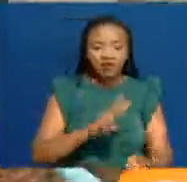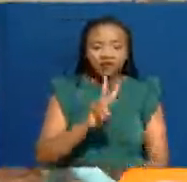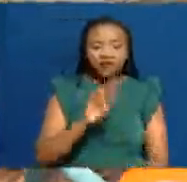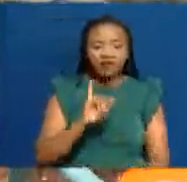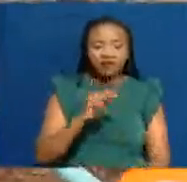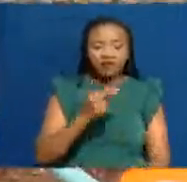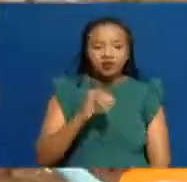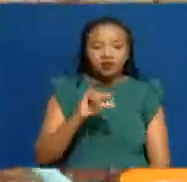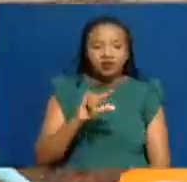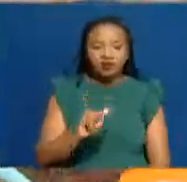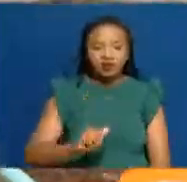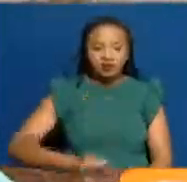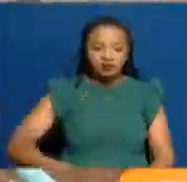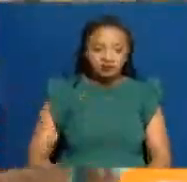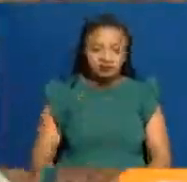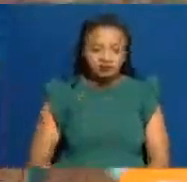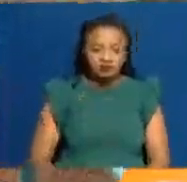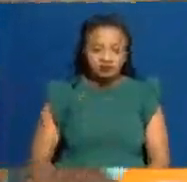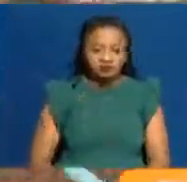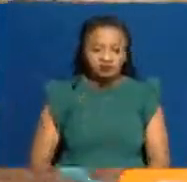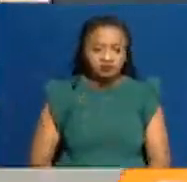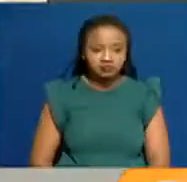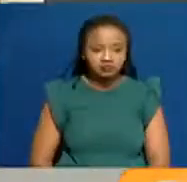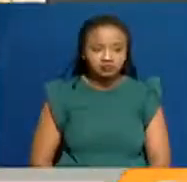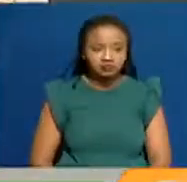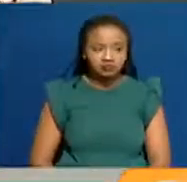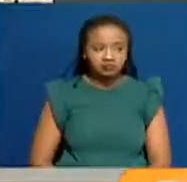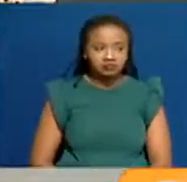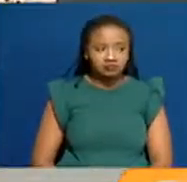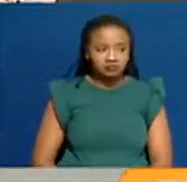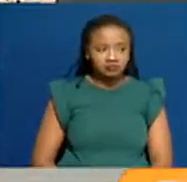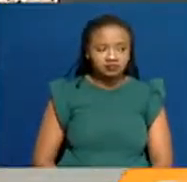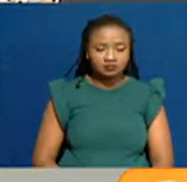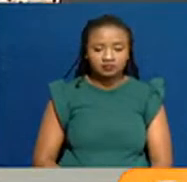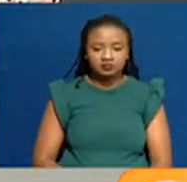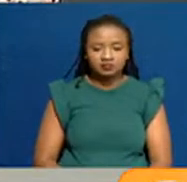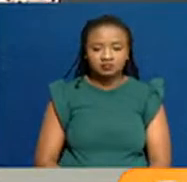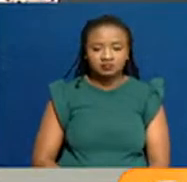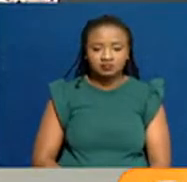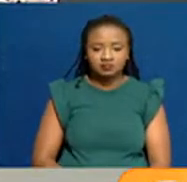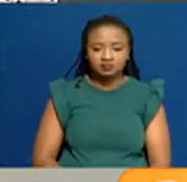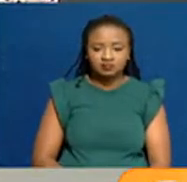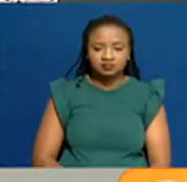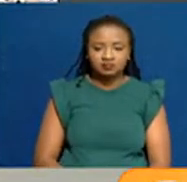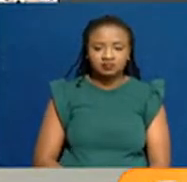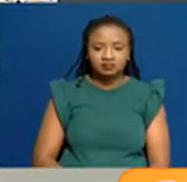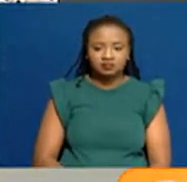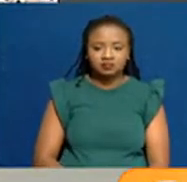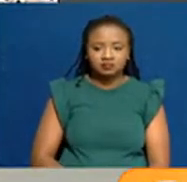Chebet, Nipashe Wikendi. Na mtazamaji, kinara wa Azimio Raila Odinga amesema